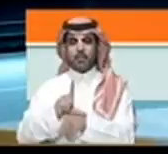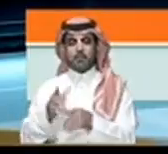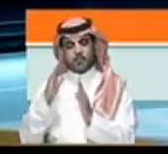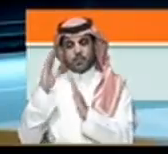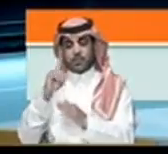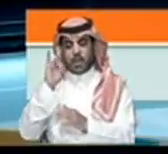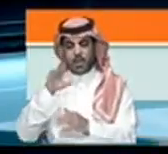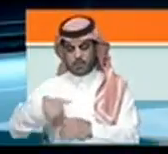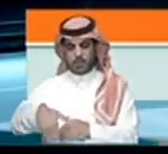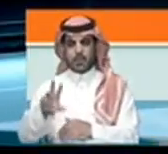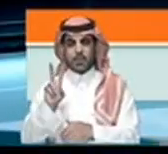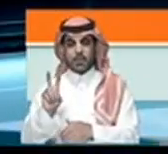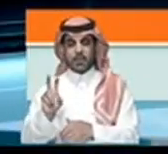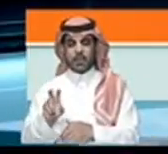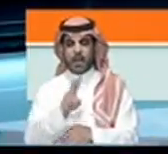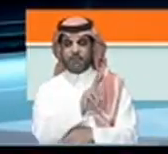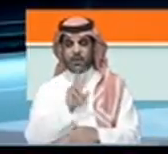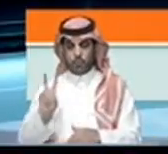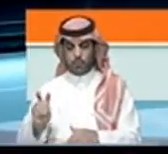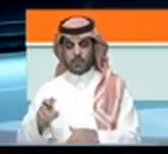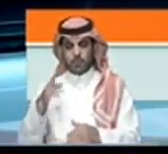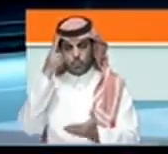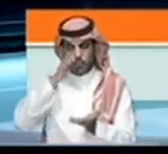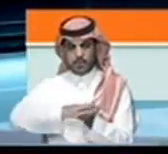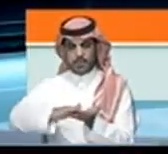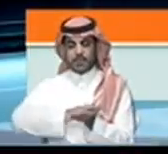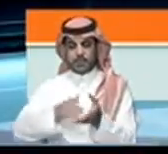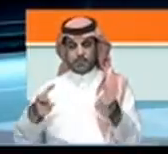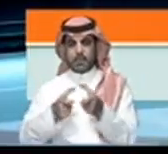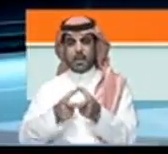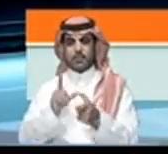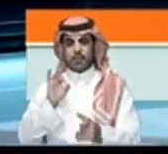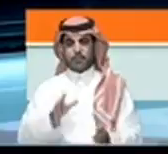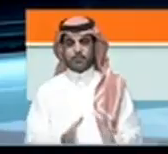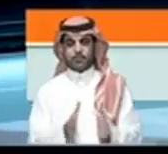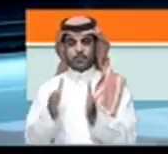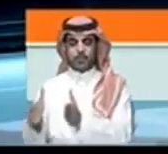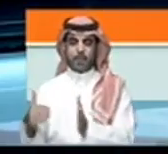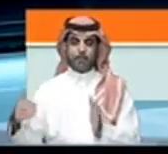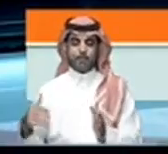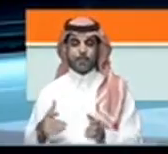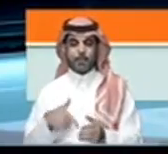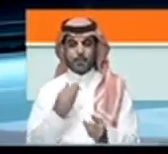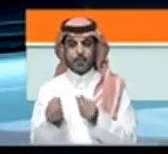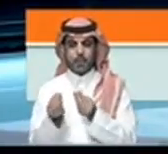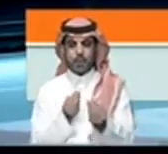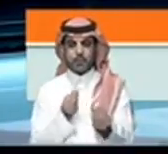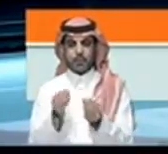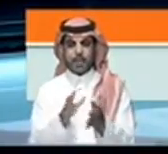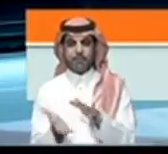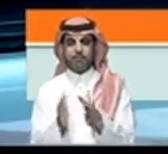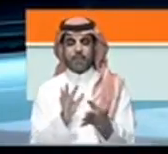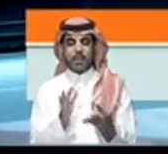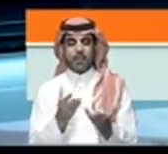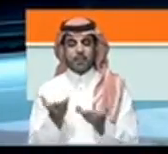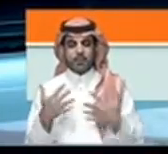لقمه العشرين عام الفين وعشرين في المملكه العربيه السعوديه بعد ذلك جرت مناقشه افاق التعاون